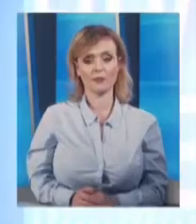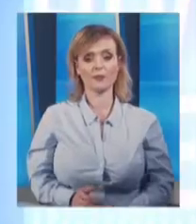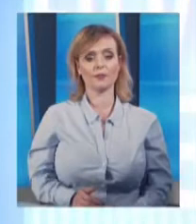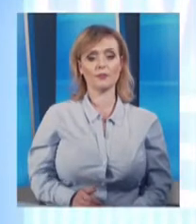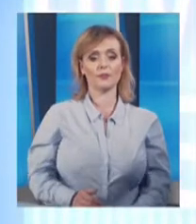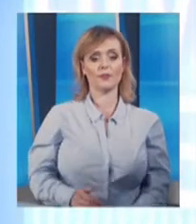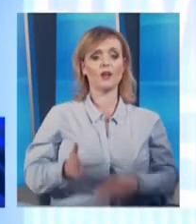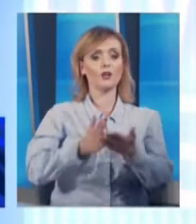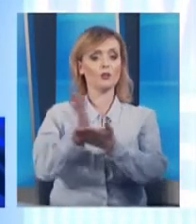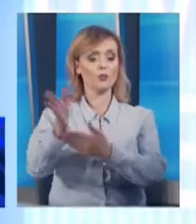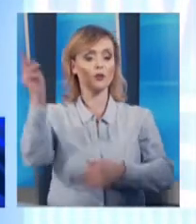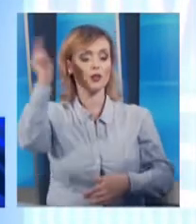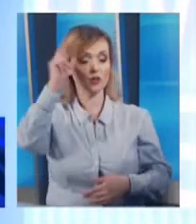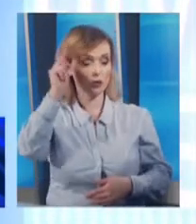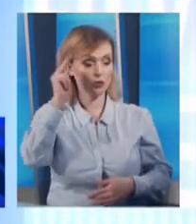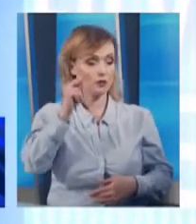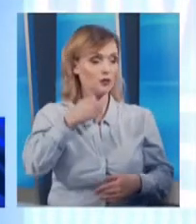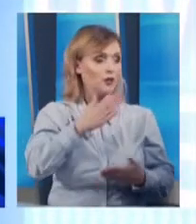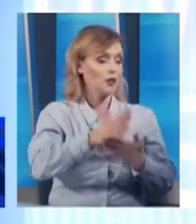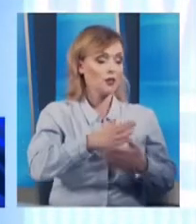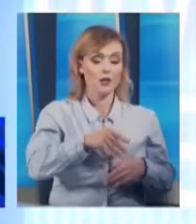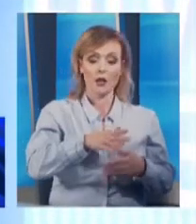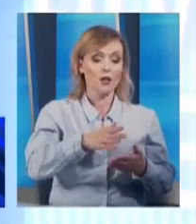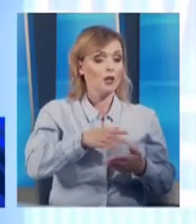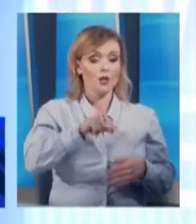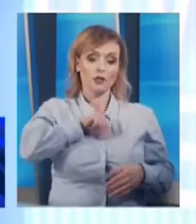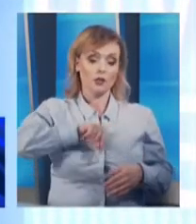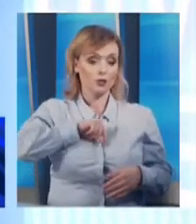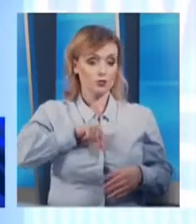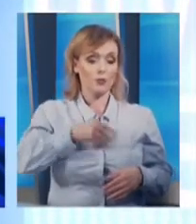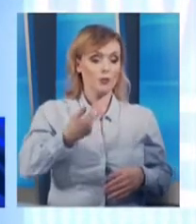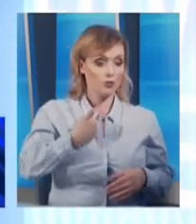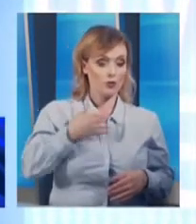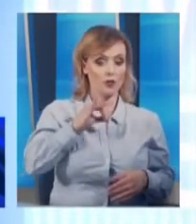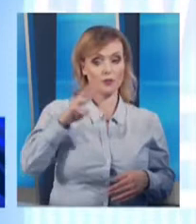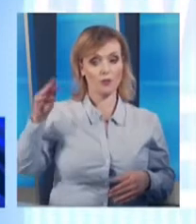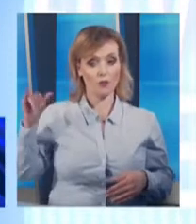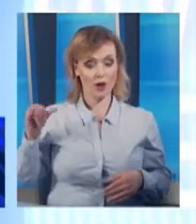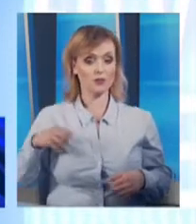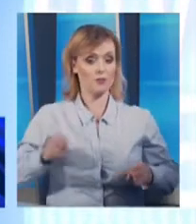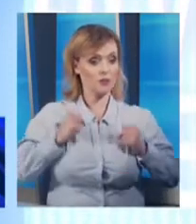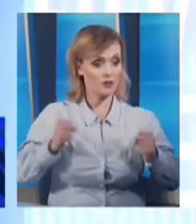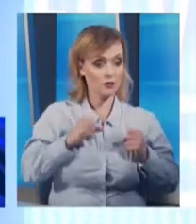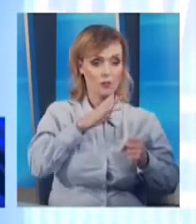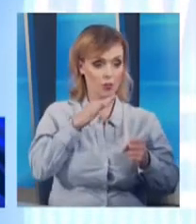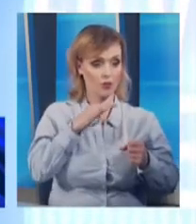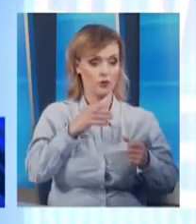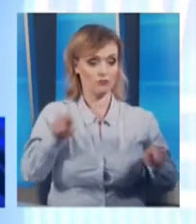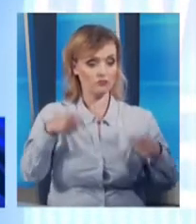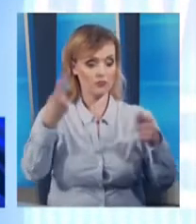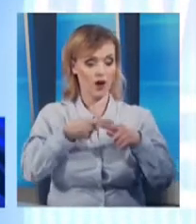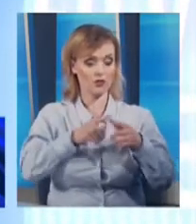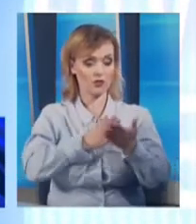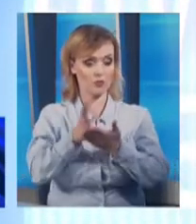Domeniul educației este unul de suflet și pentru mine și pentru doamna Sandu, pentru că am pus mult suflet și energie în acest domeniu. Sigur că este una